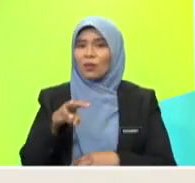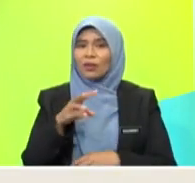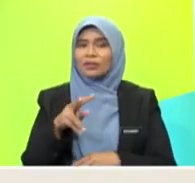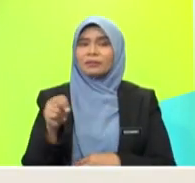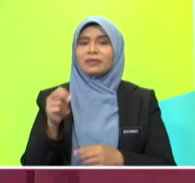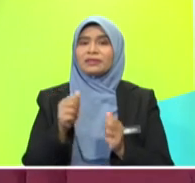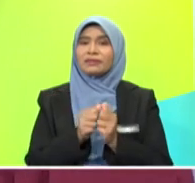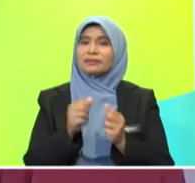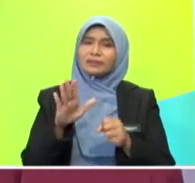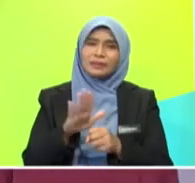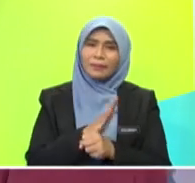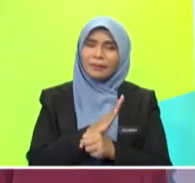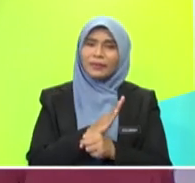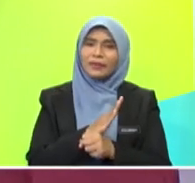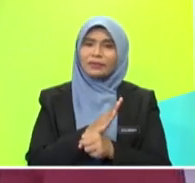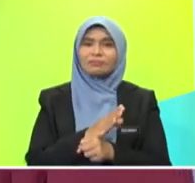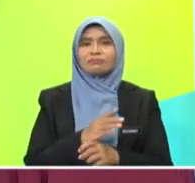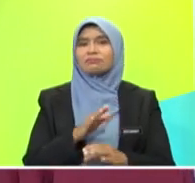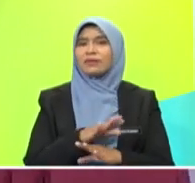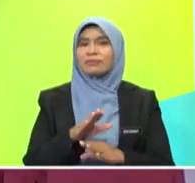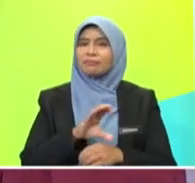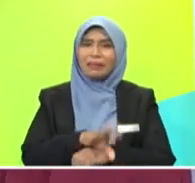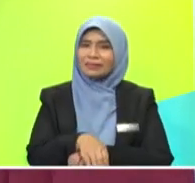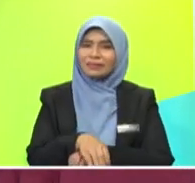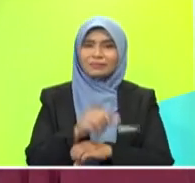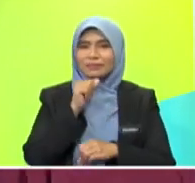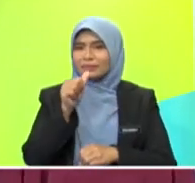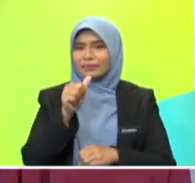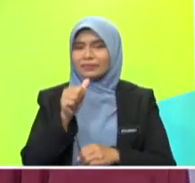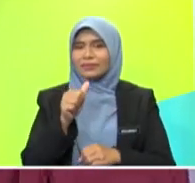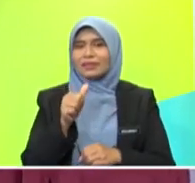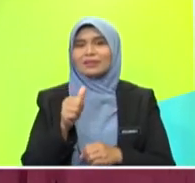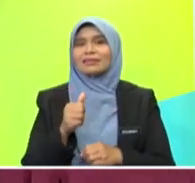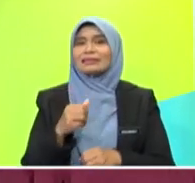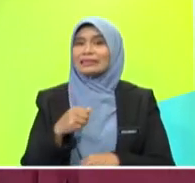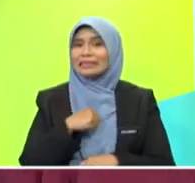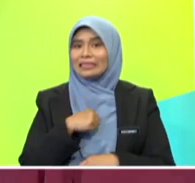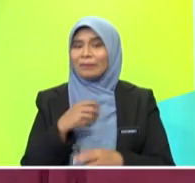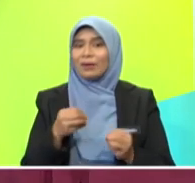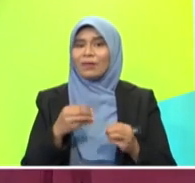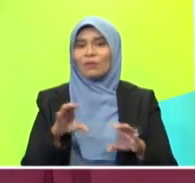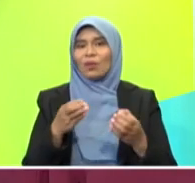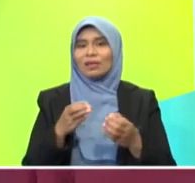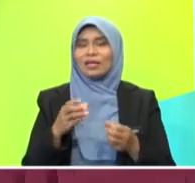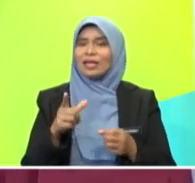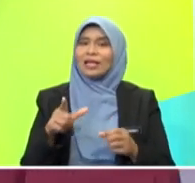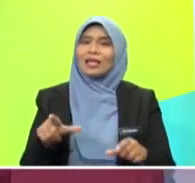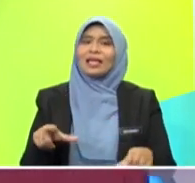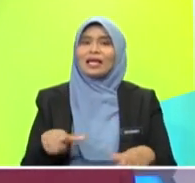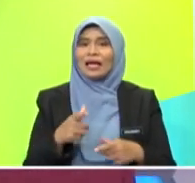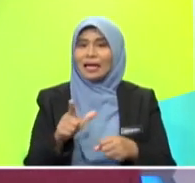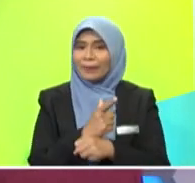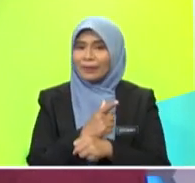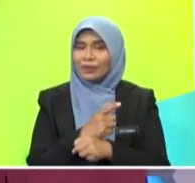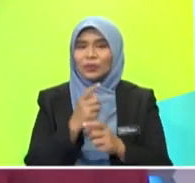sempurna ya tanpa paksaan dengan sedihnya untuk melengkapkan tugas-tugas yang